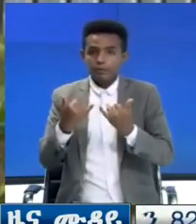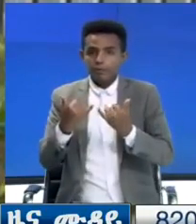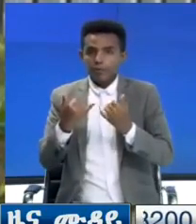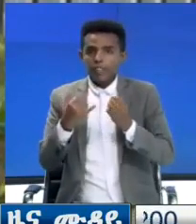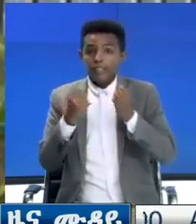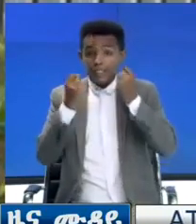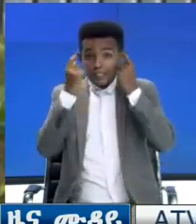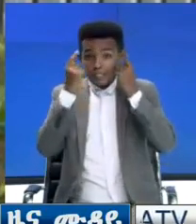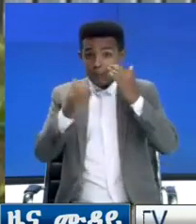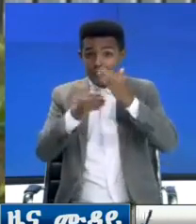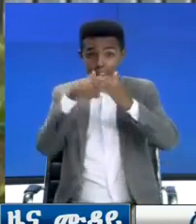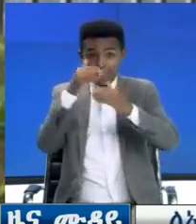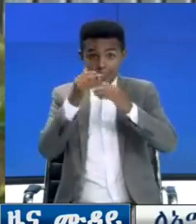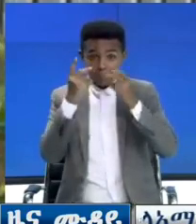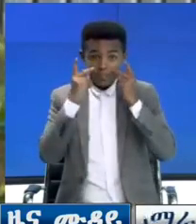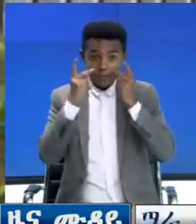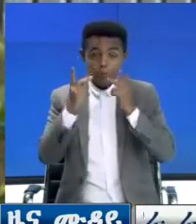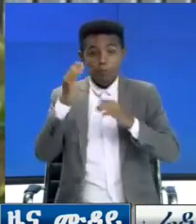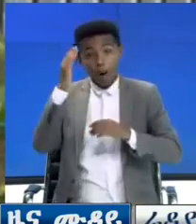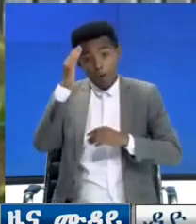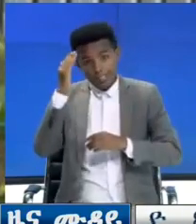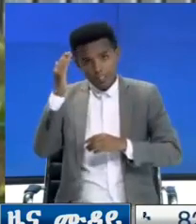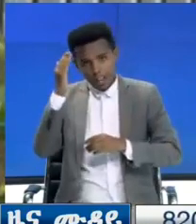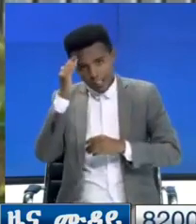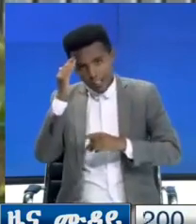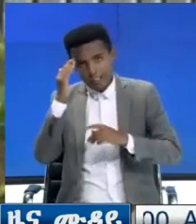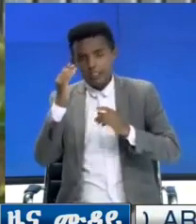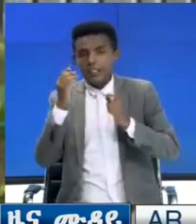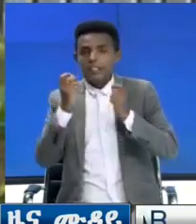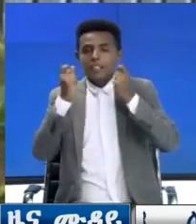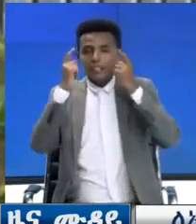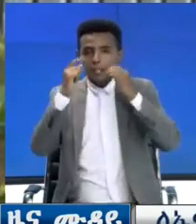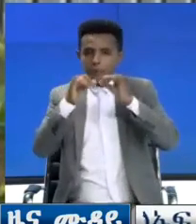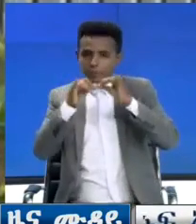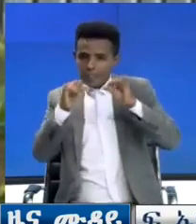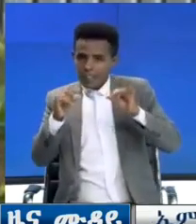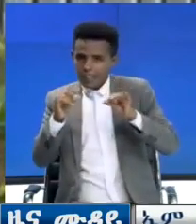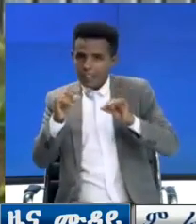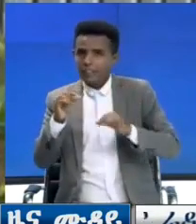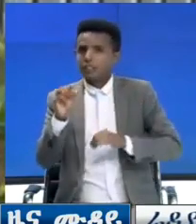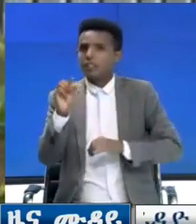ስናይ ማወቅ ያውቃል፣ ግንዛቤውን ስለካወቅን ዝቅተኛ ነው።